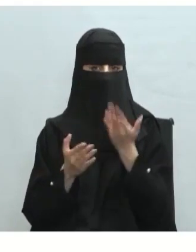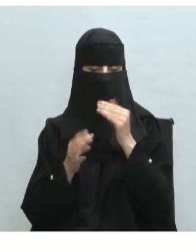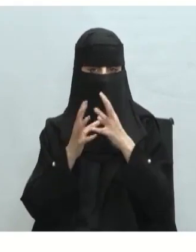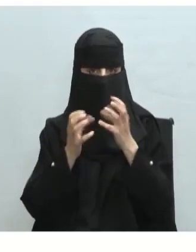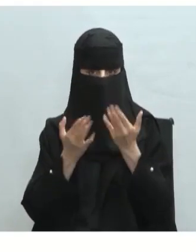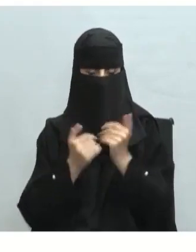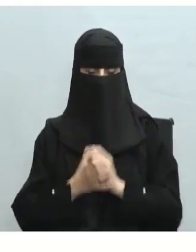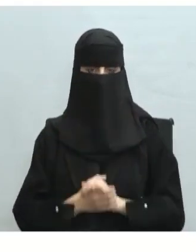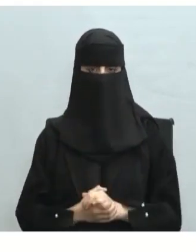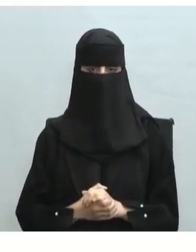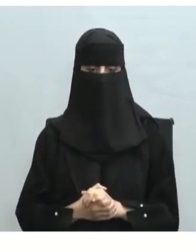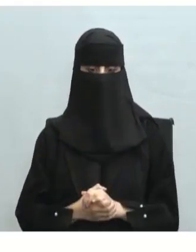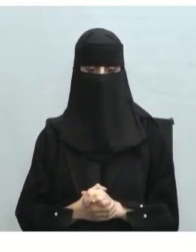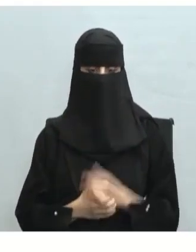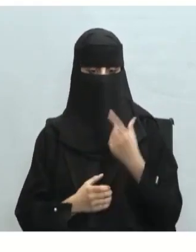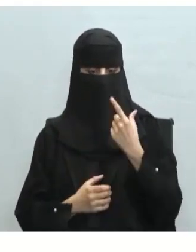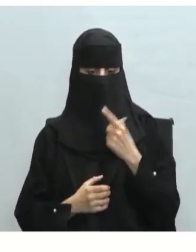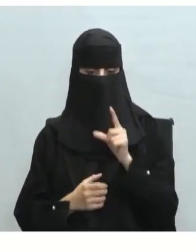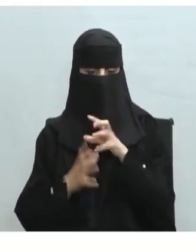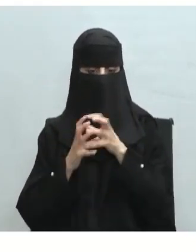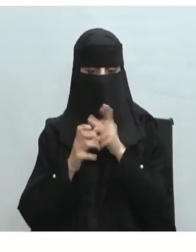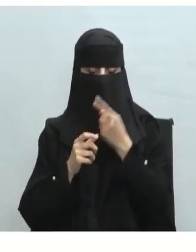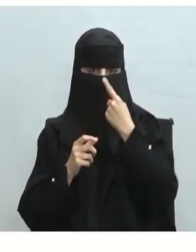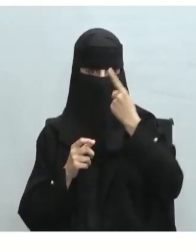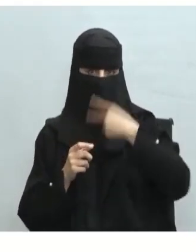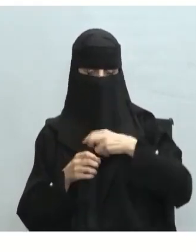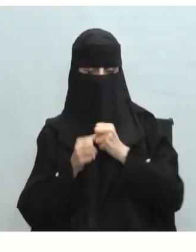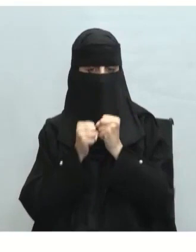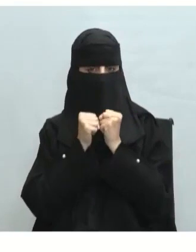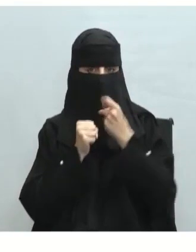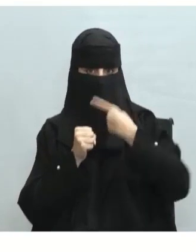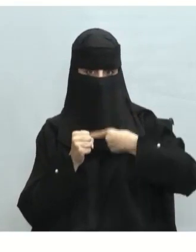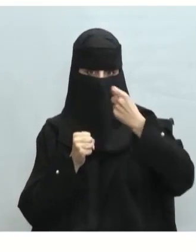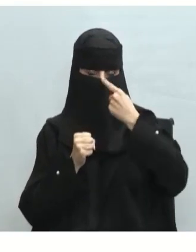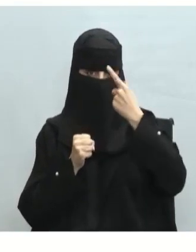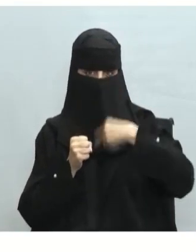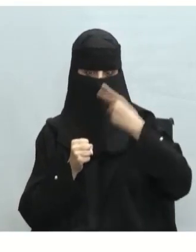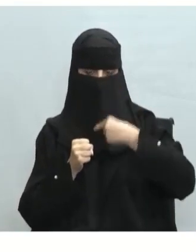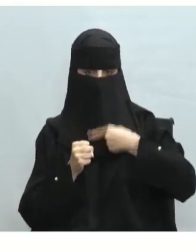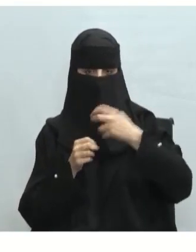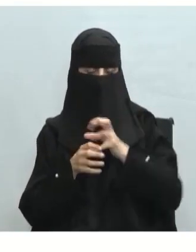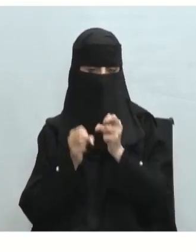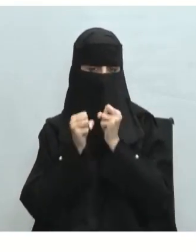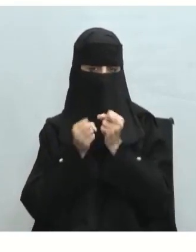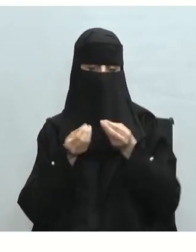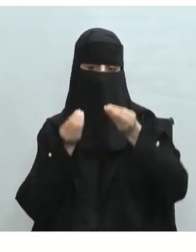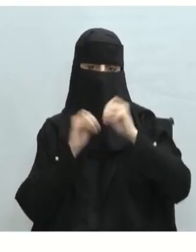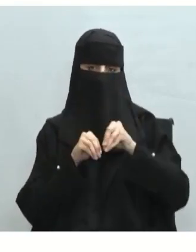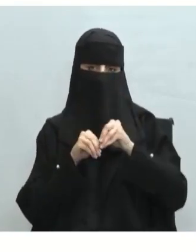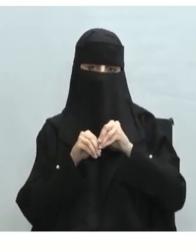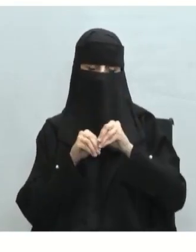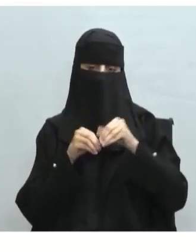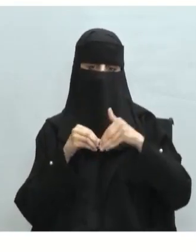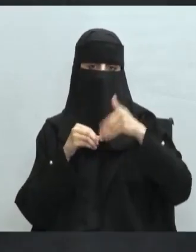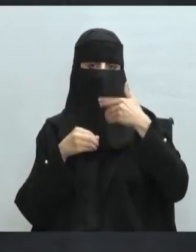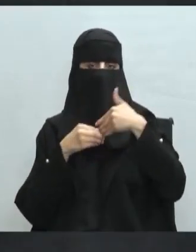فهو عبقري جميل هنا في التفسير فهم النفس اصعب فهم النفس اصعب من فهم الناس